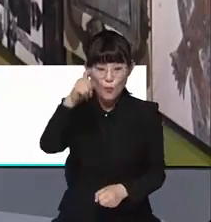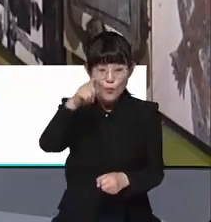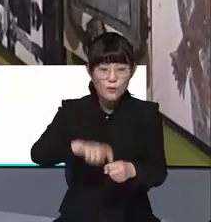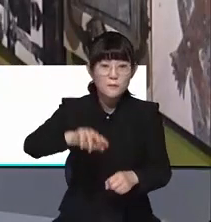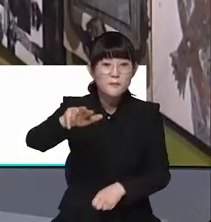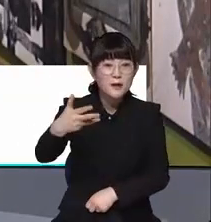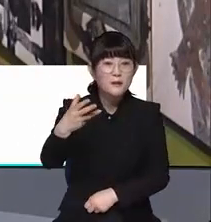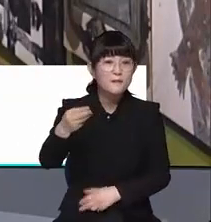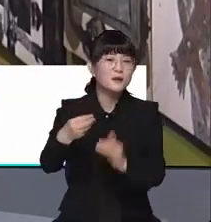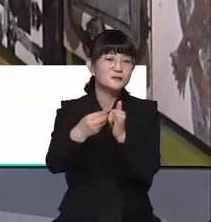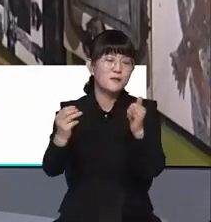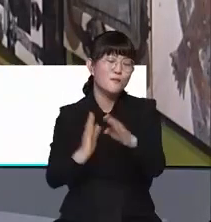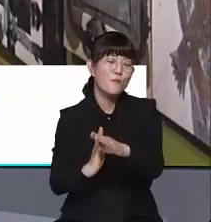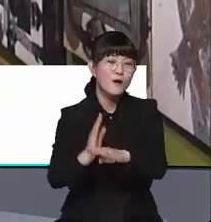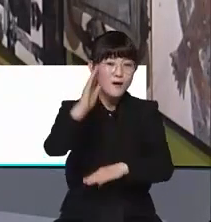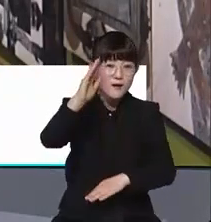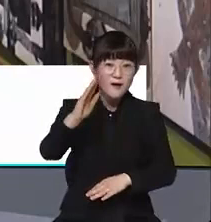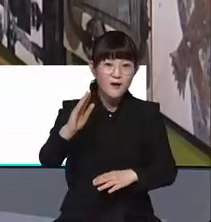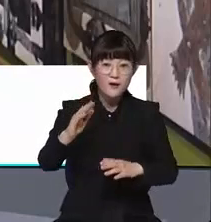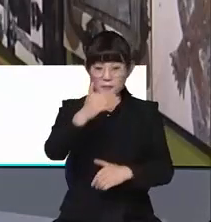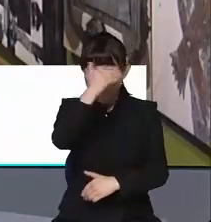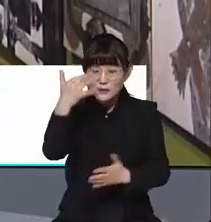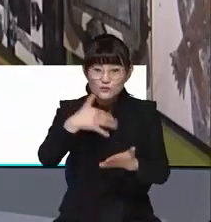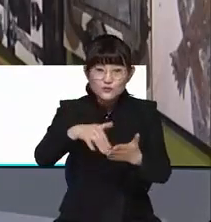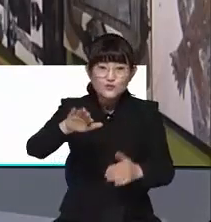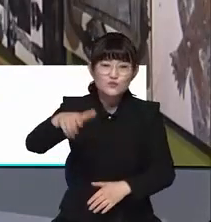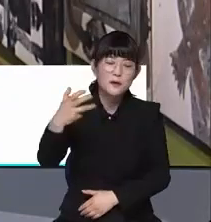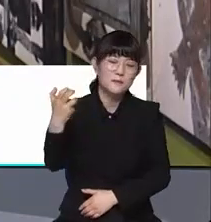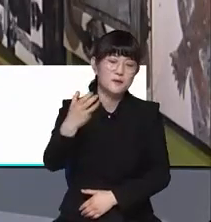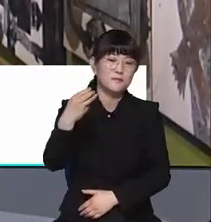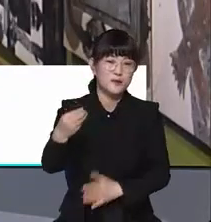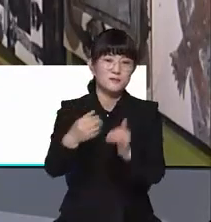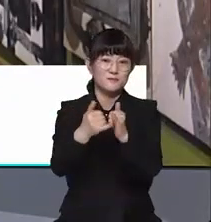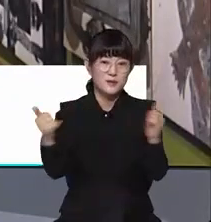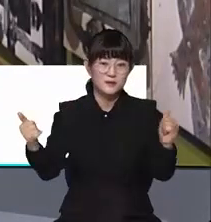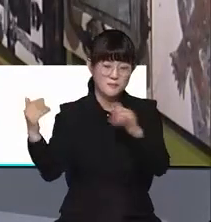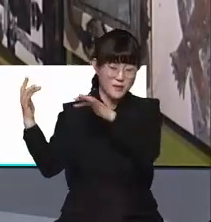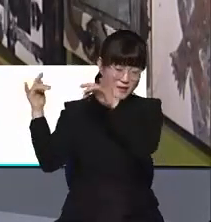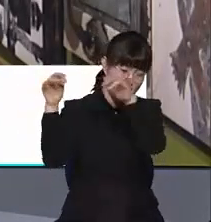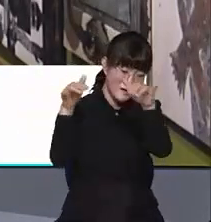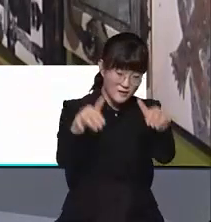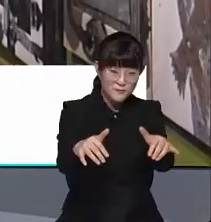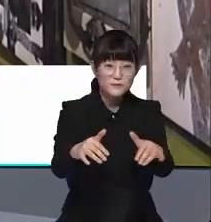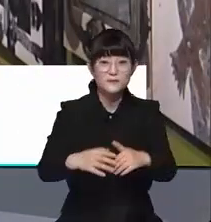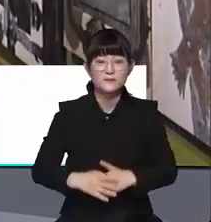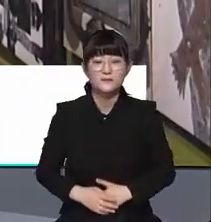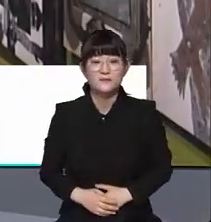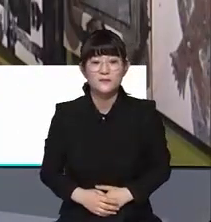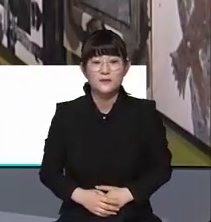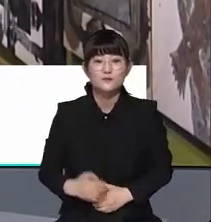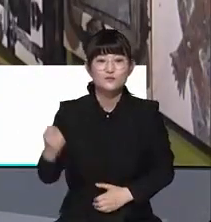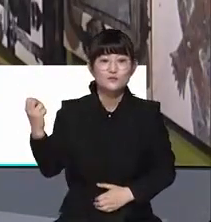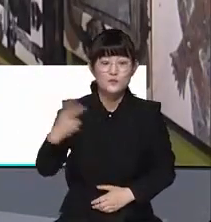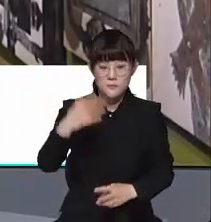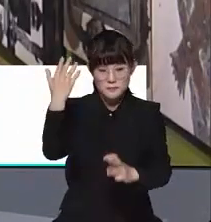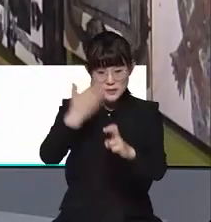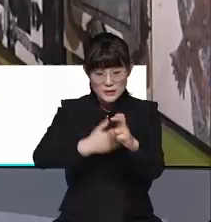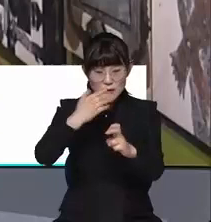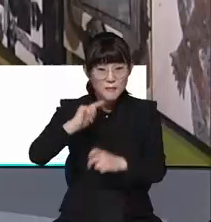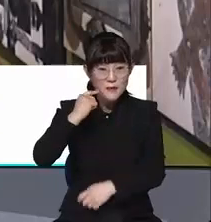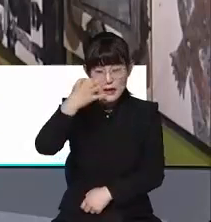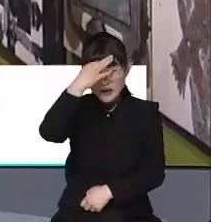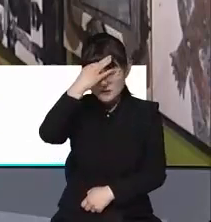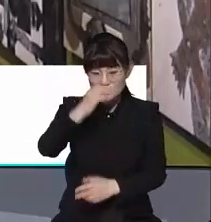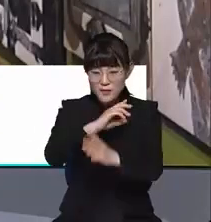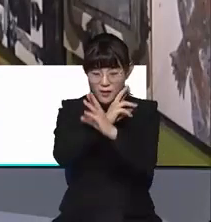목표했던 800만 명을 훌쩍 넘어서 980만 명의 관람객들이 박람회장을 찾았습니다. 또 미디어 아트 등 다양한